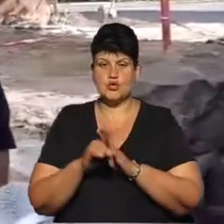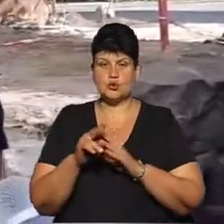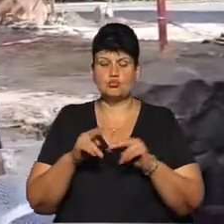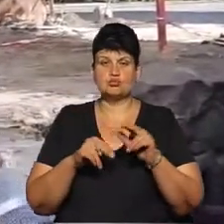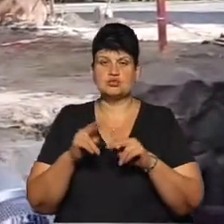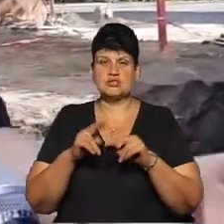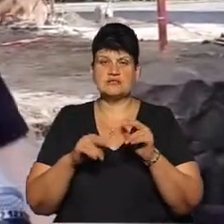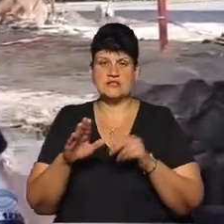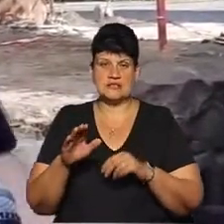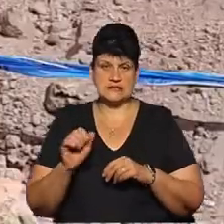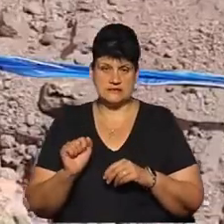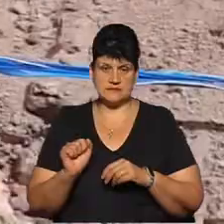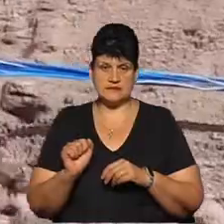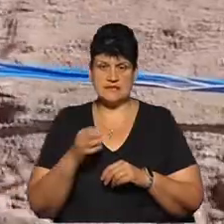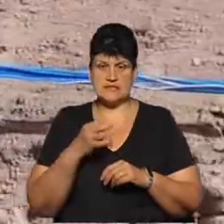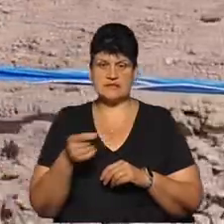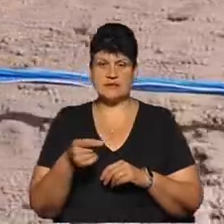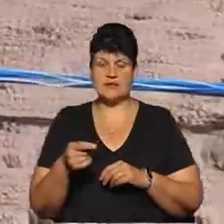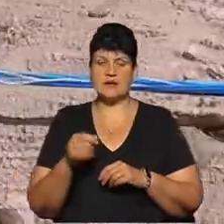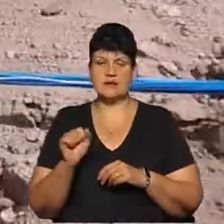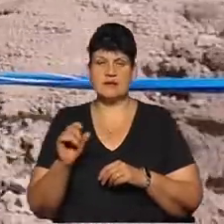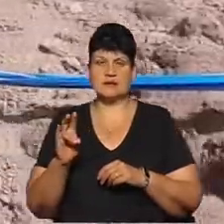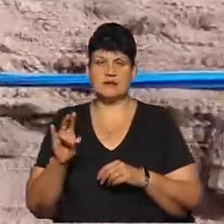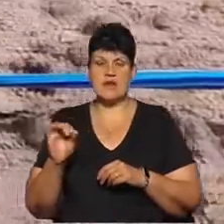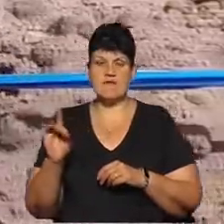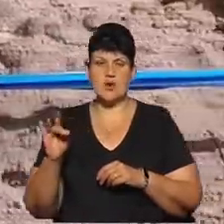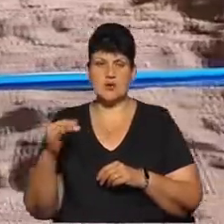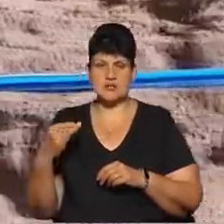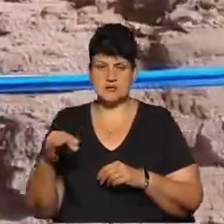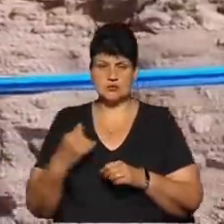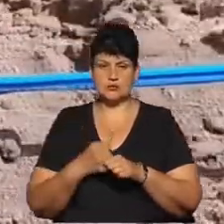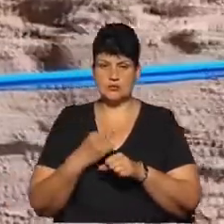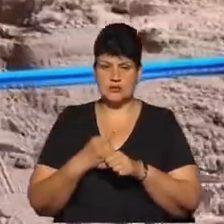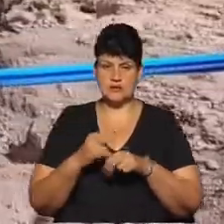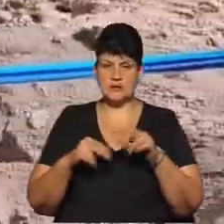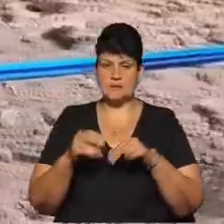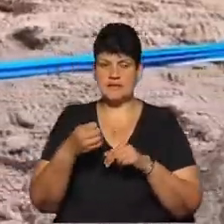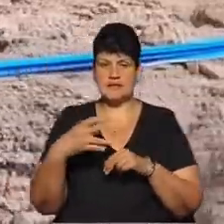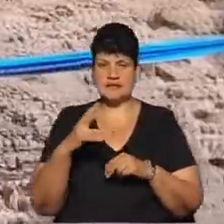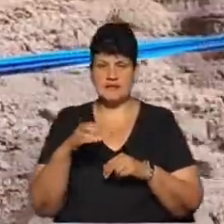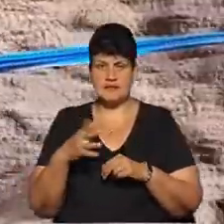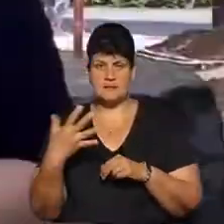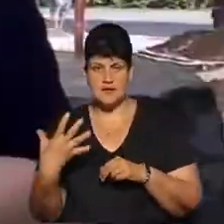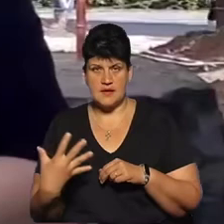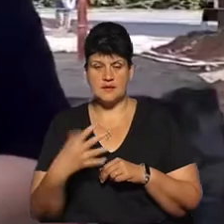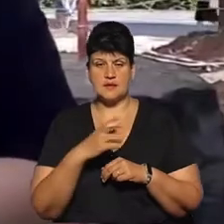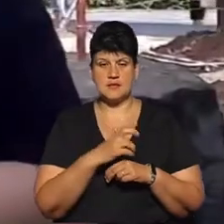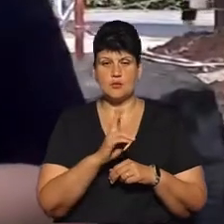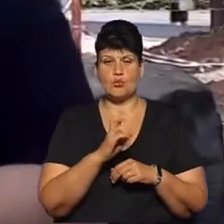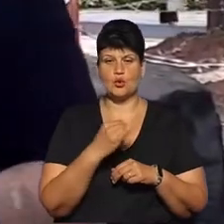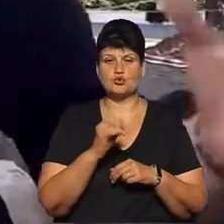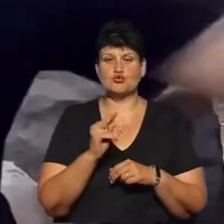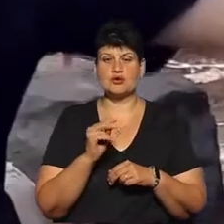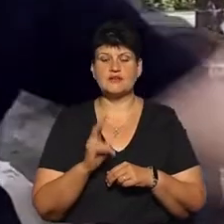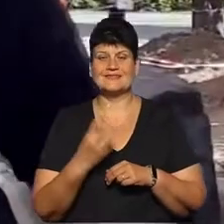Андрій Навроцький. Котлован вирили на дитячому майданчику між вулицями 15 квітня 5 та братів Буйчуків 3. Андрій Навроцький